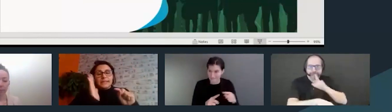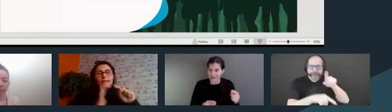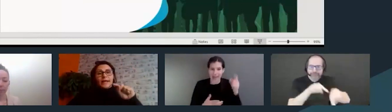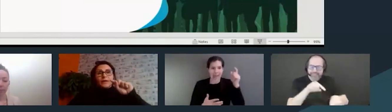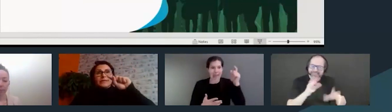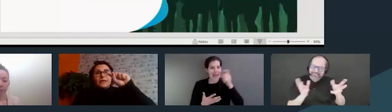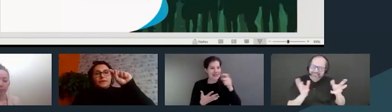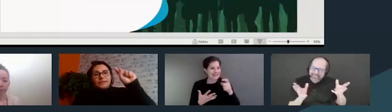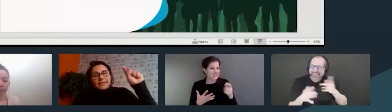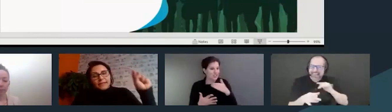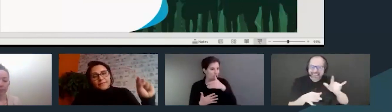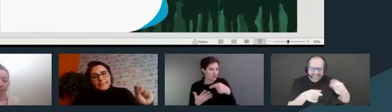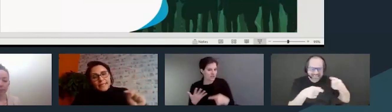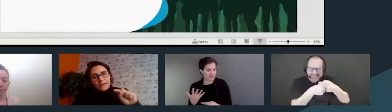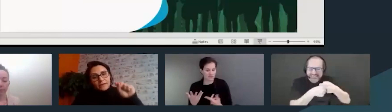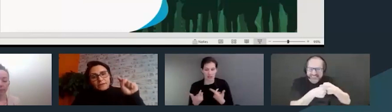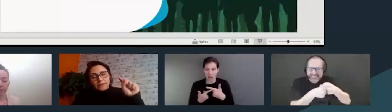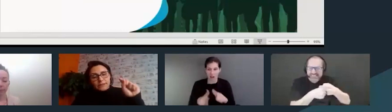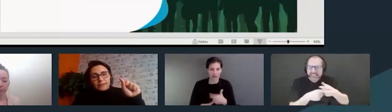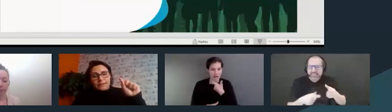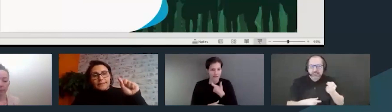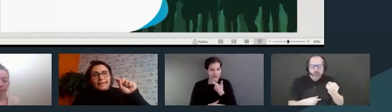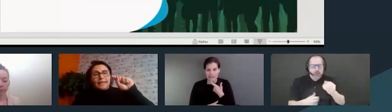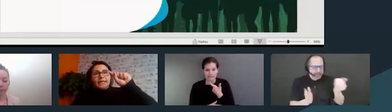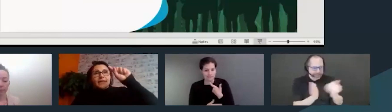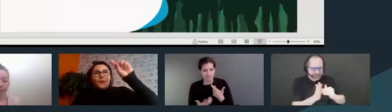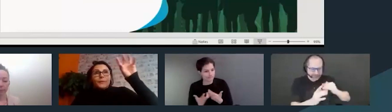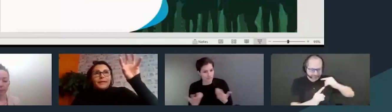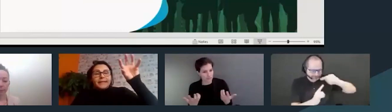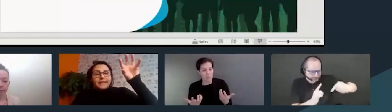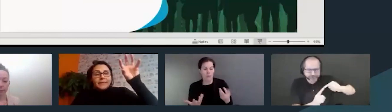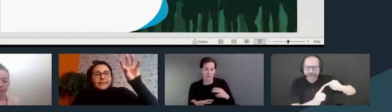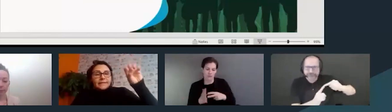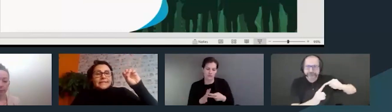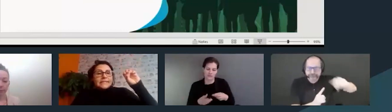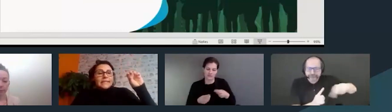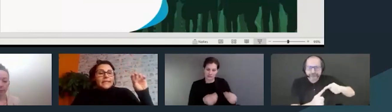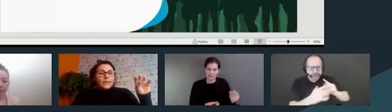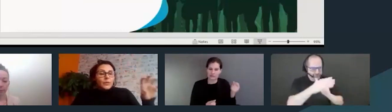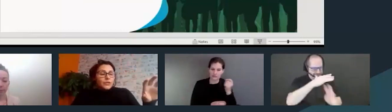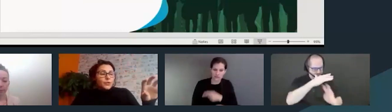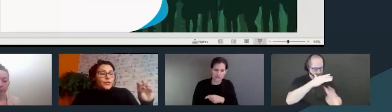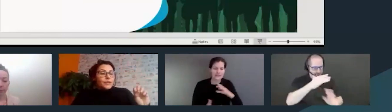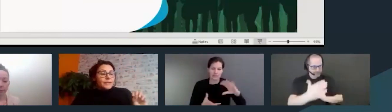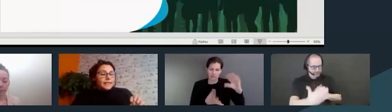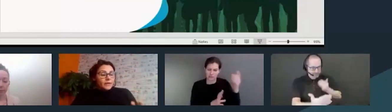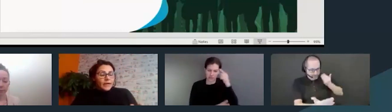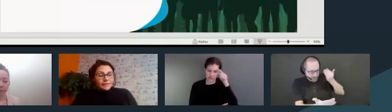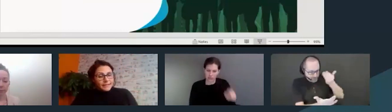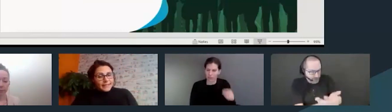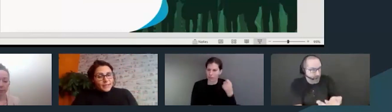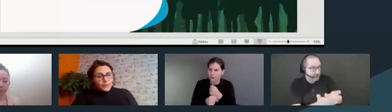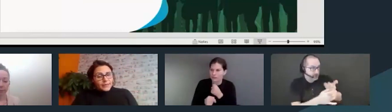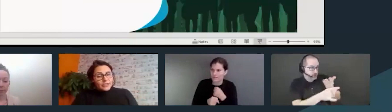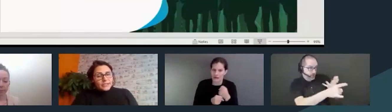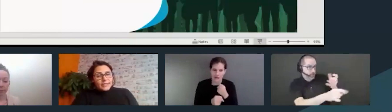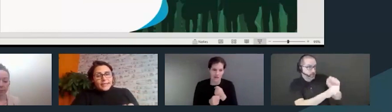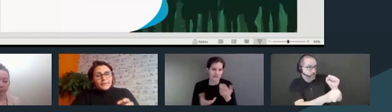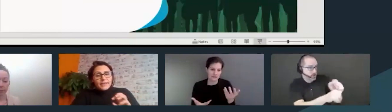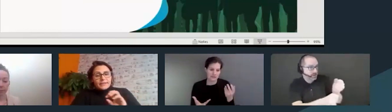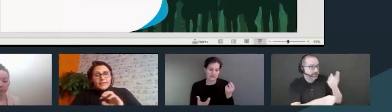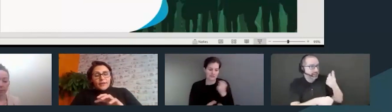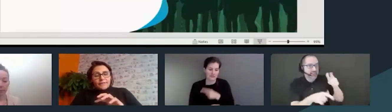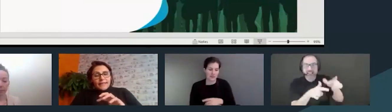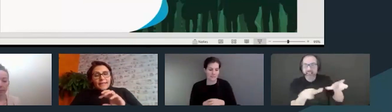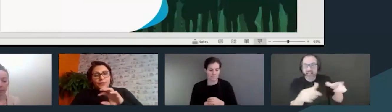Donc, on s'est retrouvé dans une espèce de cycle qui fait que et s'il n'y a pas cette